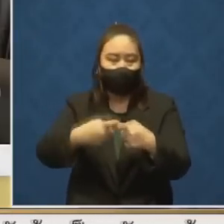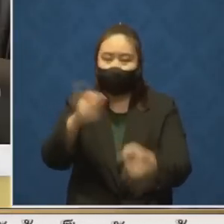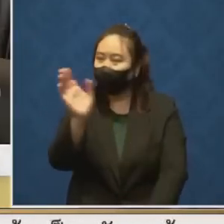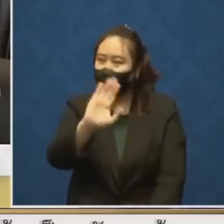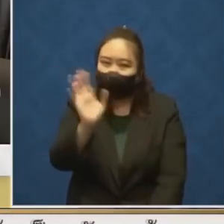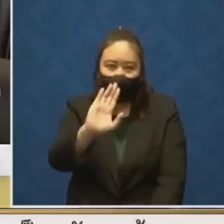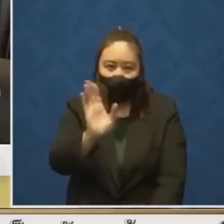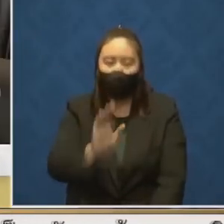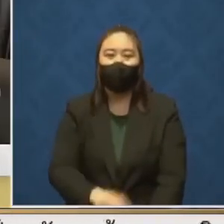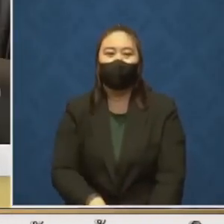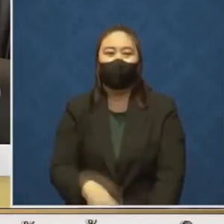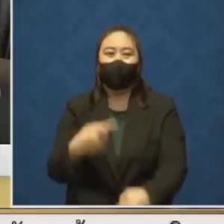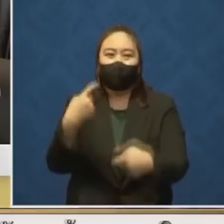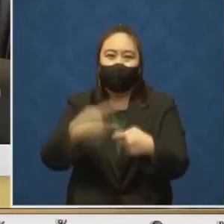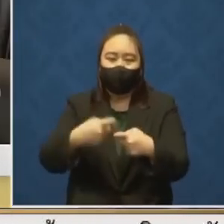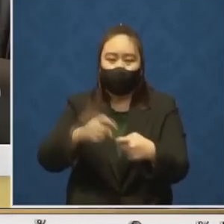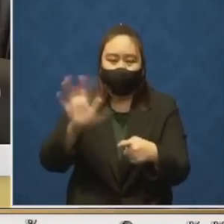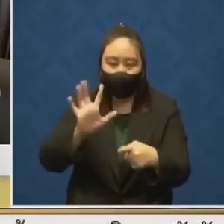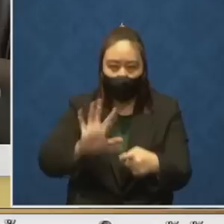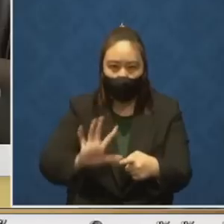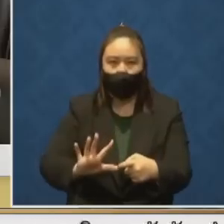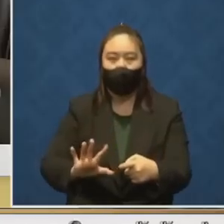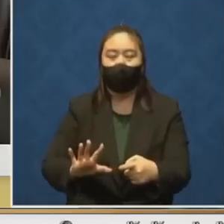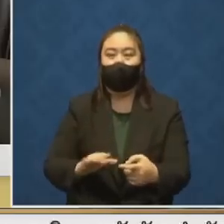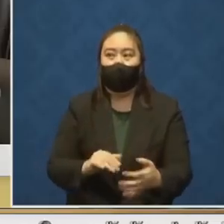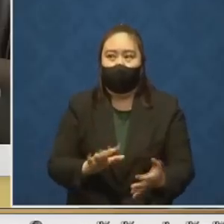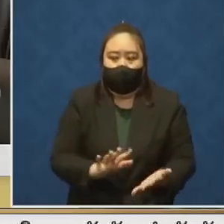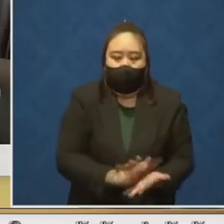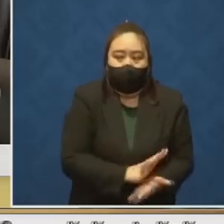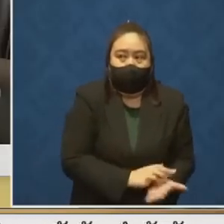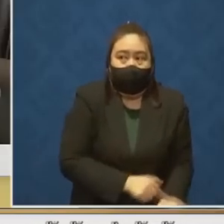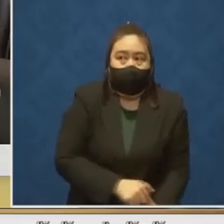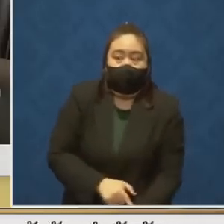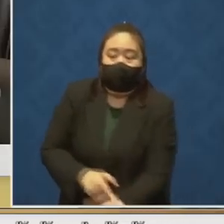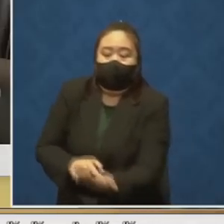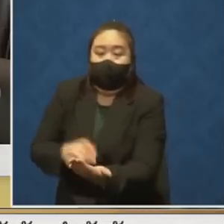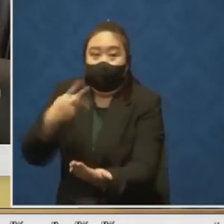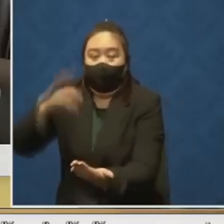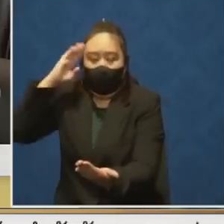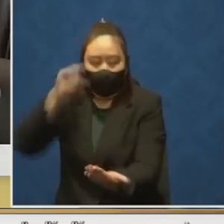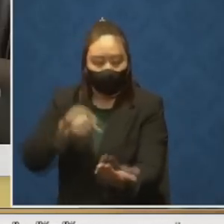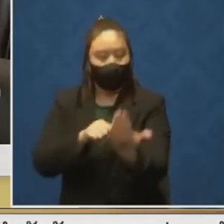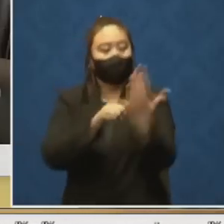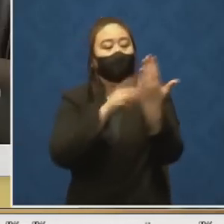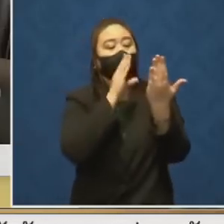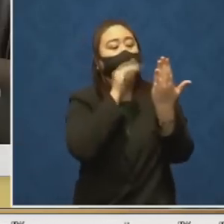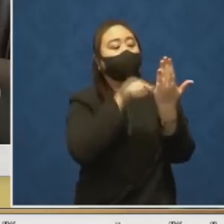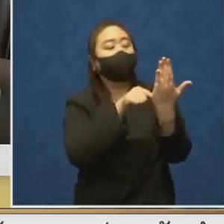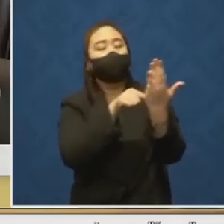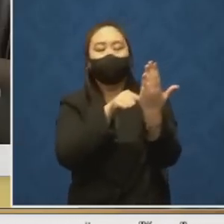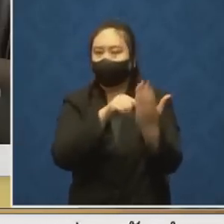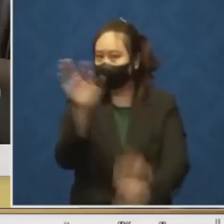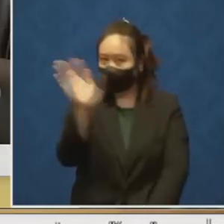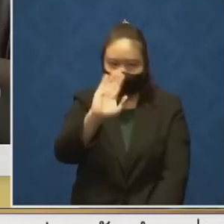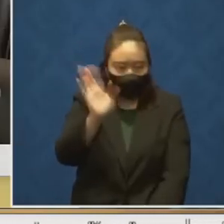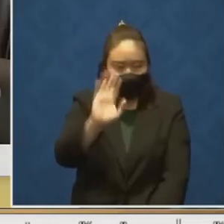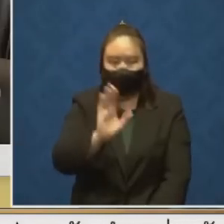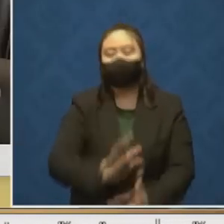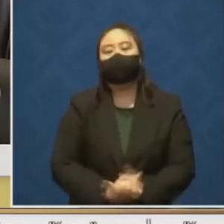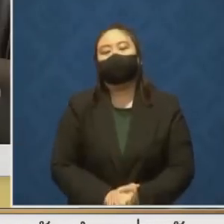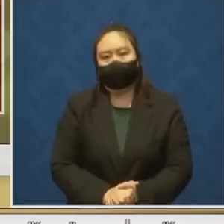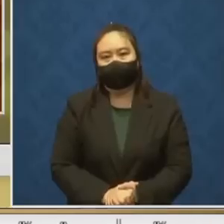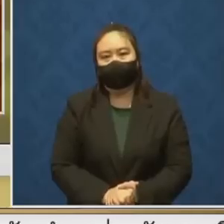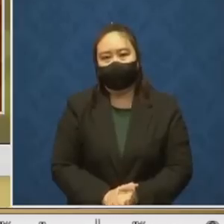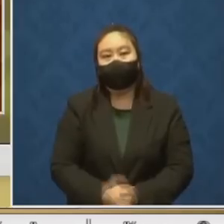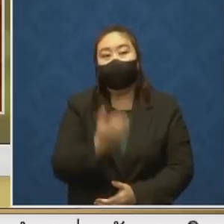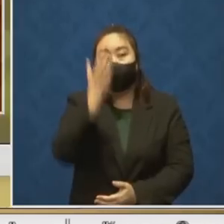ไม่ต้องลำบากส่งโคยให้ผลเอกประยุติอ่านเพื่อแก้ตัวหรอเพื่ปฏิเศษให้เมื่อยค่ะเพ